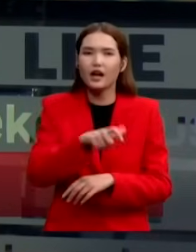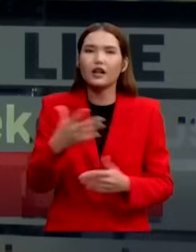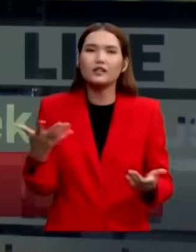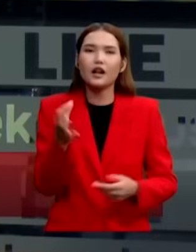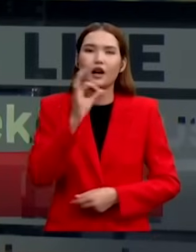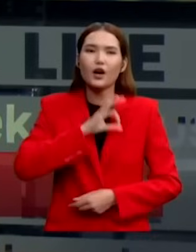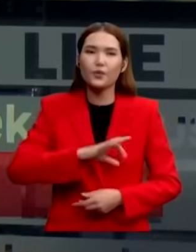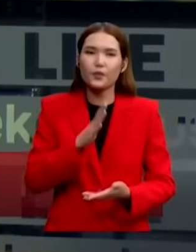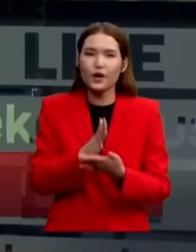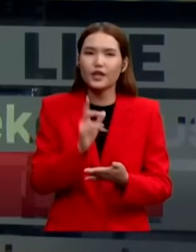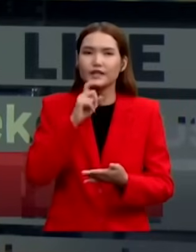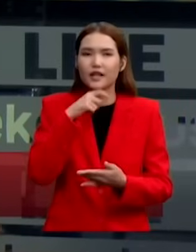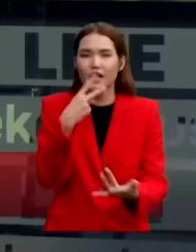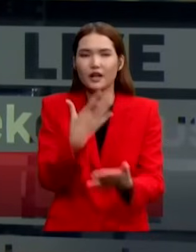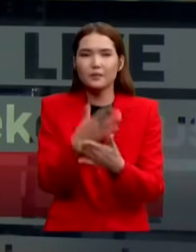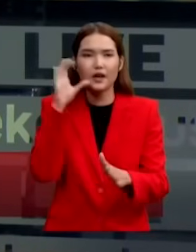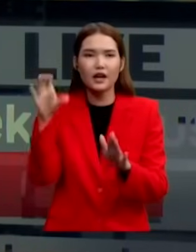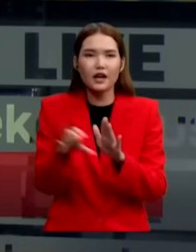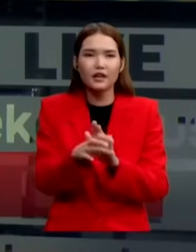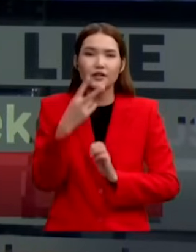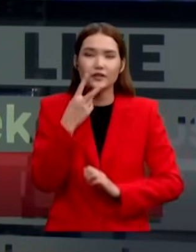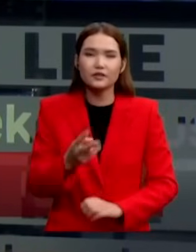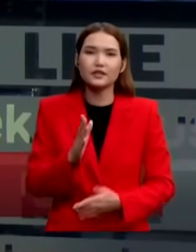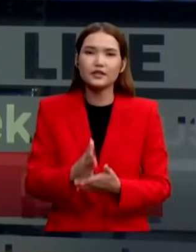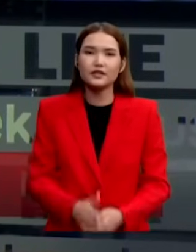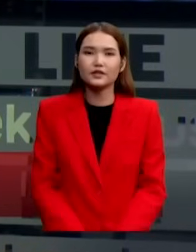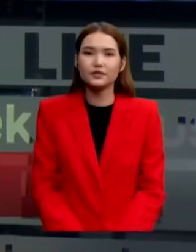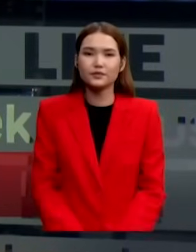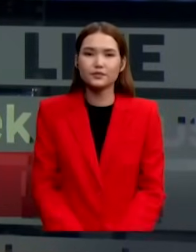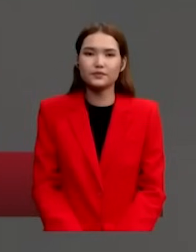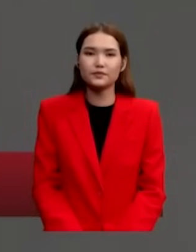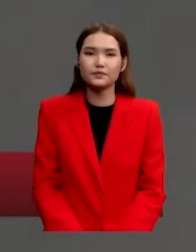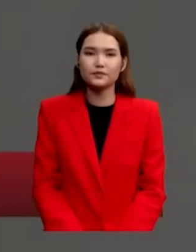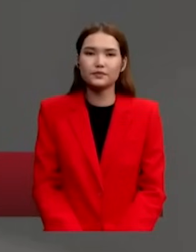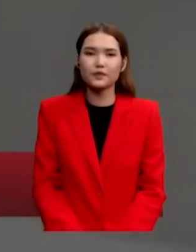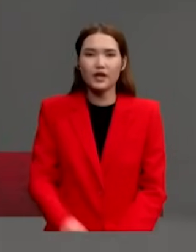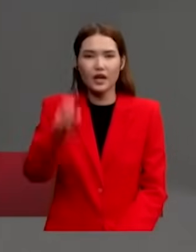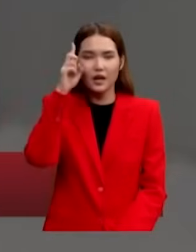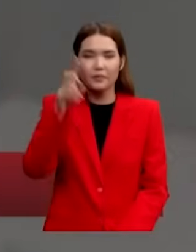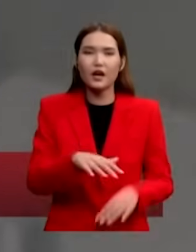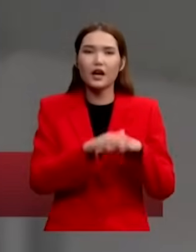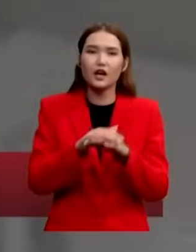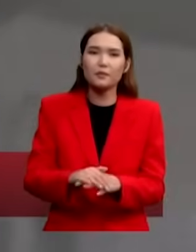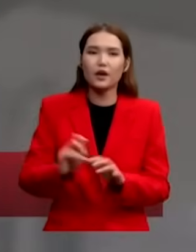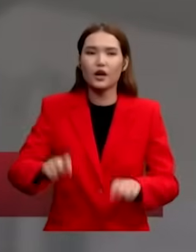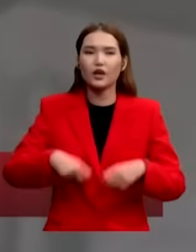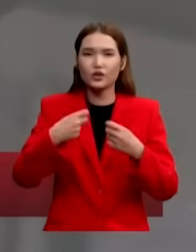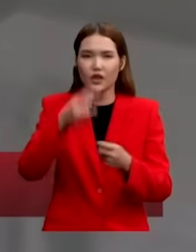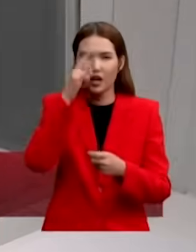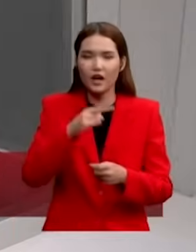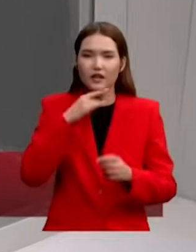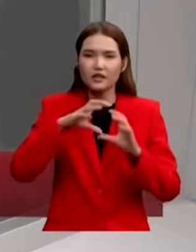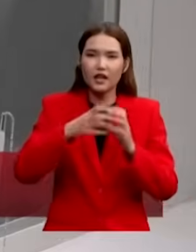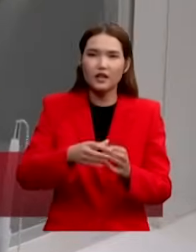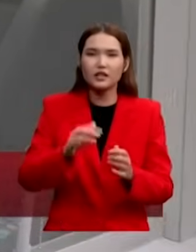пайдасы бар? Экономистердің пікірін тыңдап қайтқан әріптесім тарқатады. Мемлекет басшысы жолдауында Қазақстанға әлемдегі